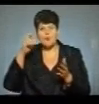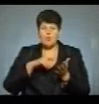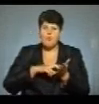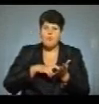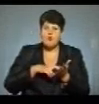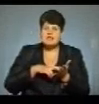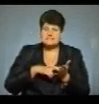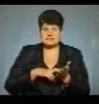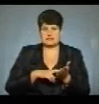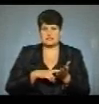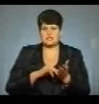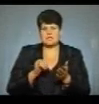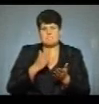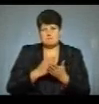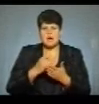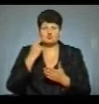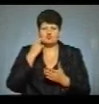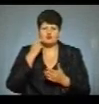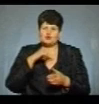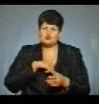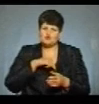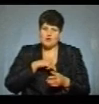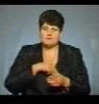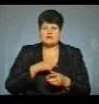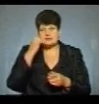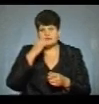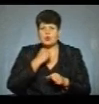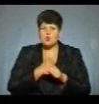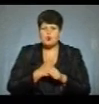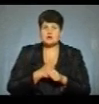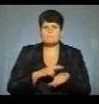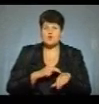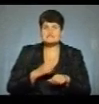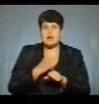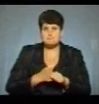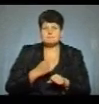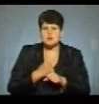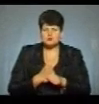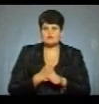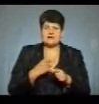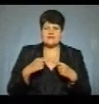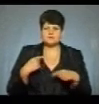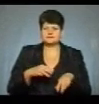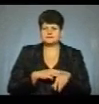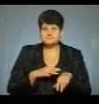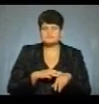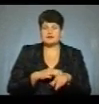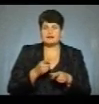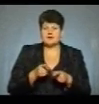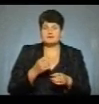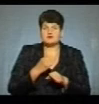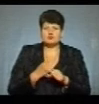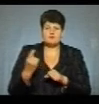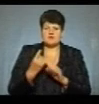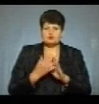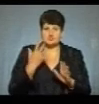і мають совість і завдяки і роботі поліції, яка працює, іншим правоохоронним структурам, звичайно, яка працює в